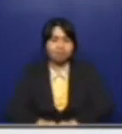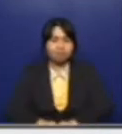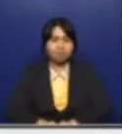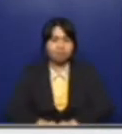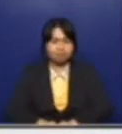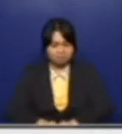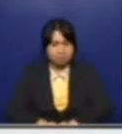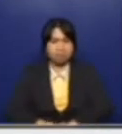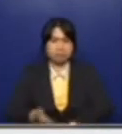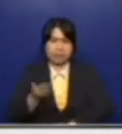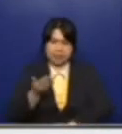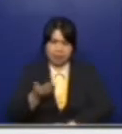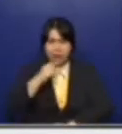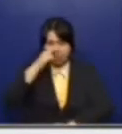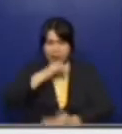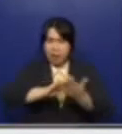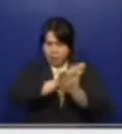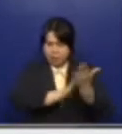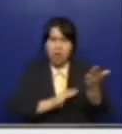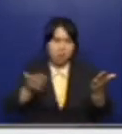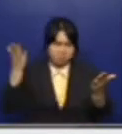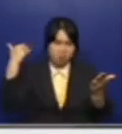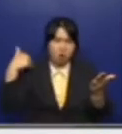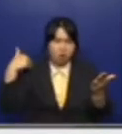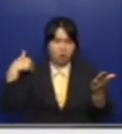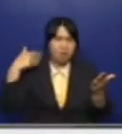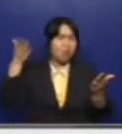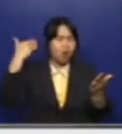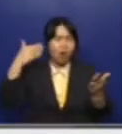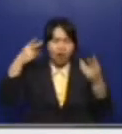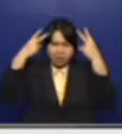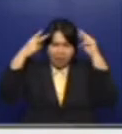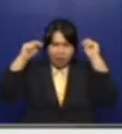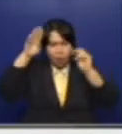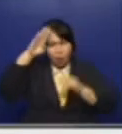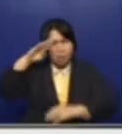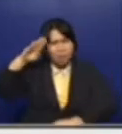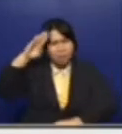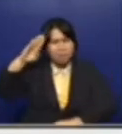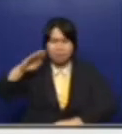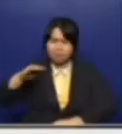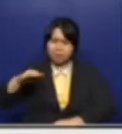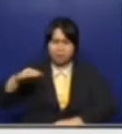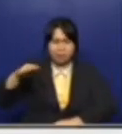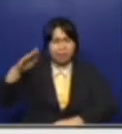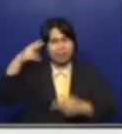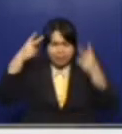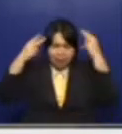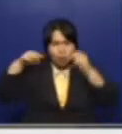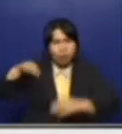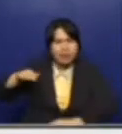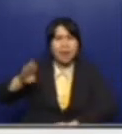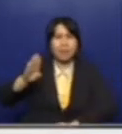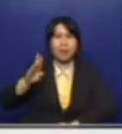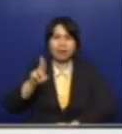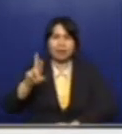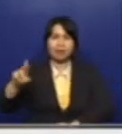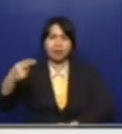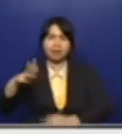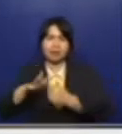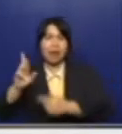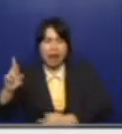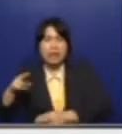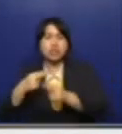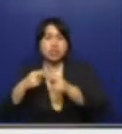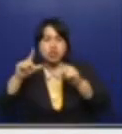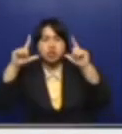ตัวนี้ประเทศไทยเคยผ่านมาสมัยท่านบรรหารต้องขออภัยที่เอ่ยชื่อท่านแต่ในทางดี